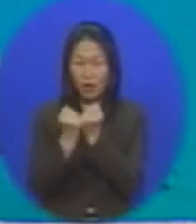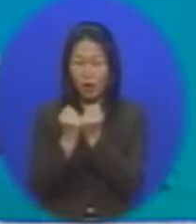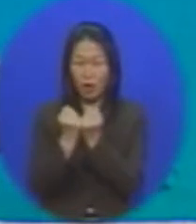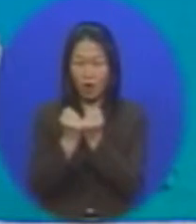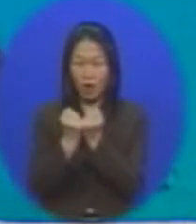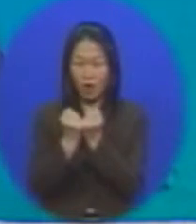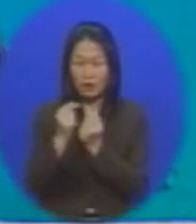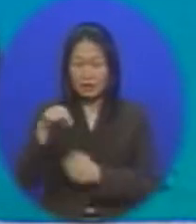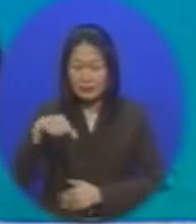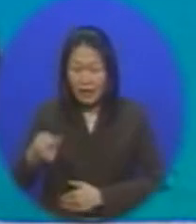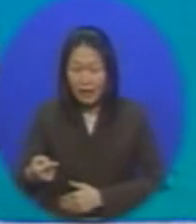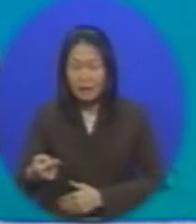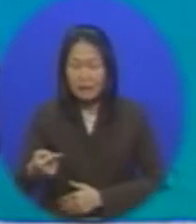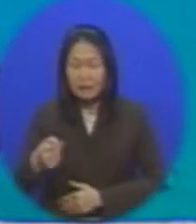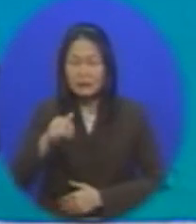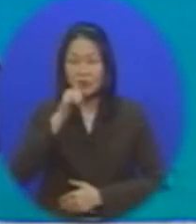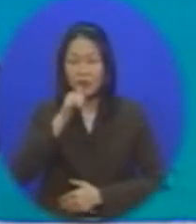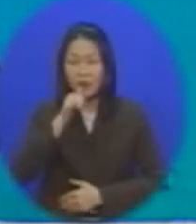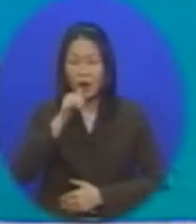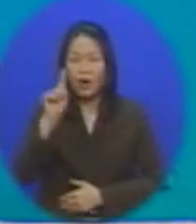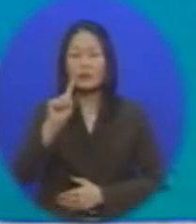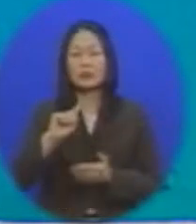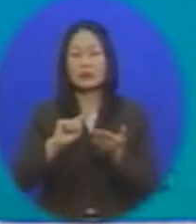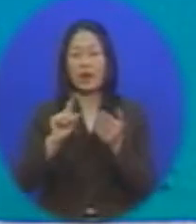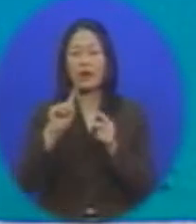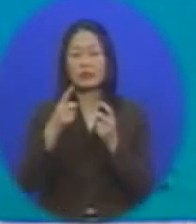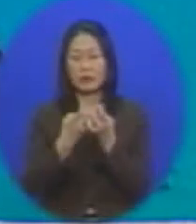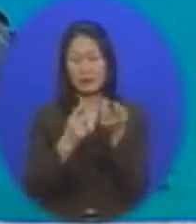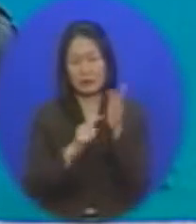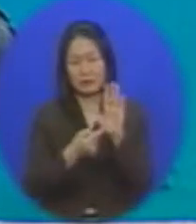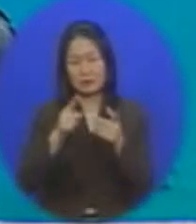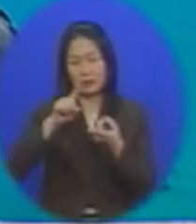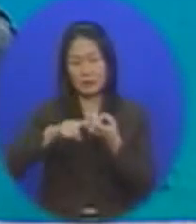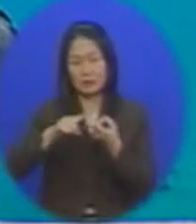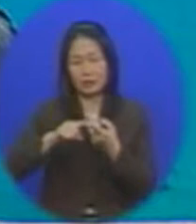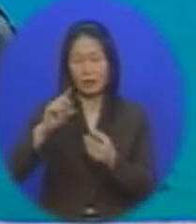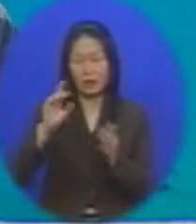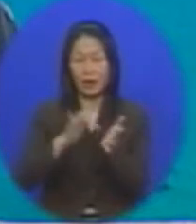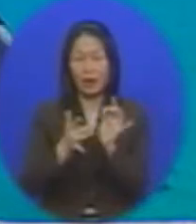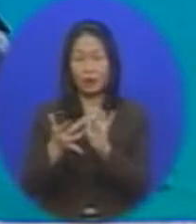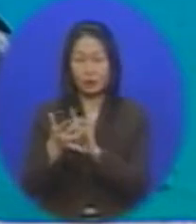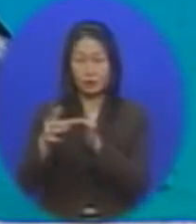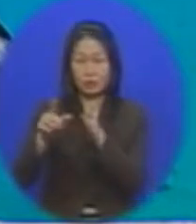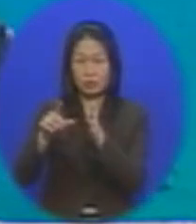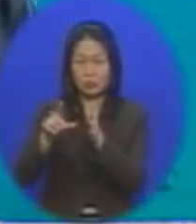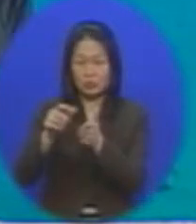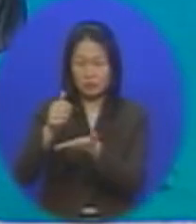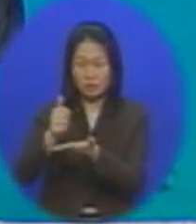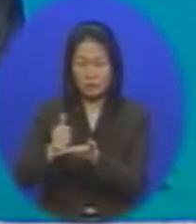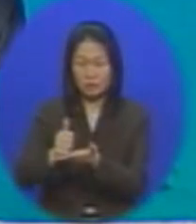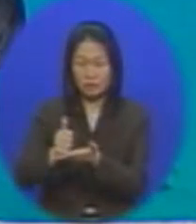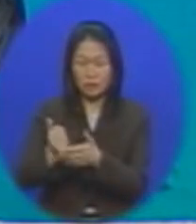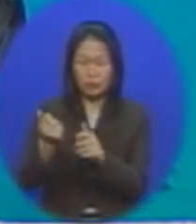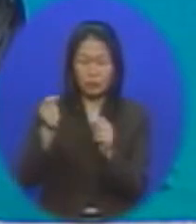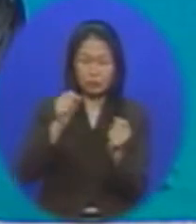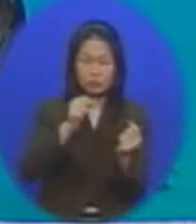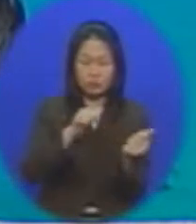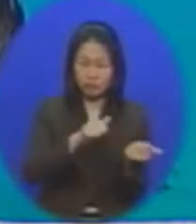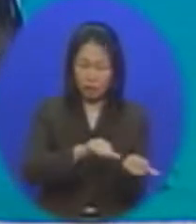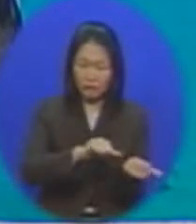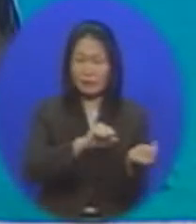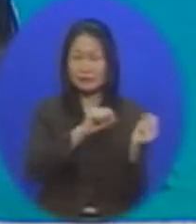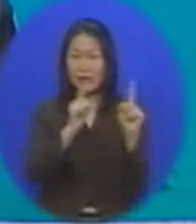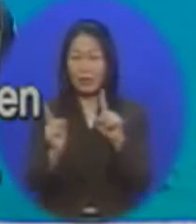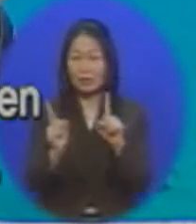셨어요 성령의 능력이 어떻게 나타났나 예수님을 죽었다가 다시 살아나게 하셨다